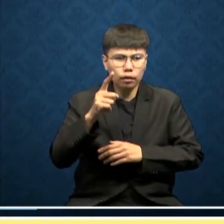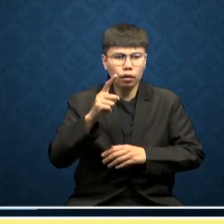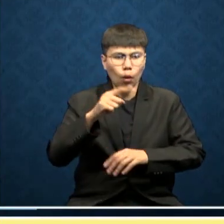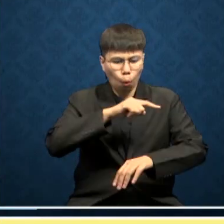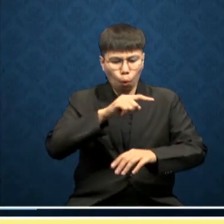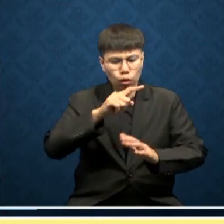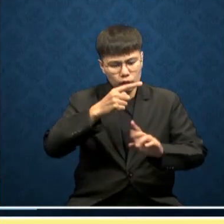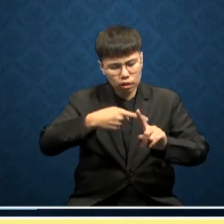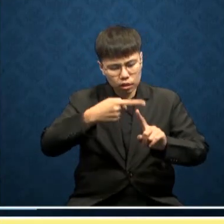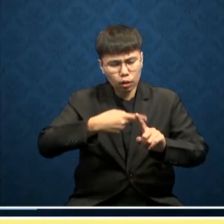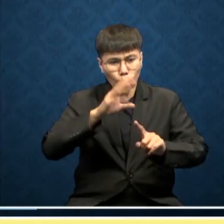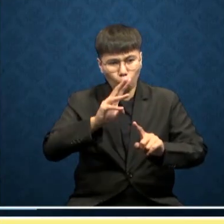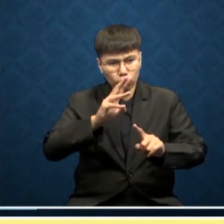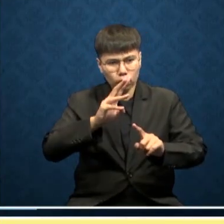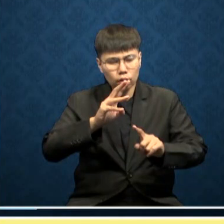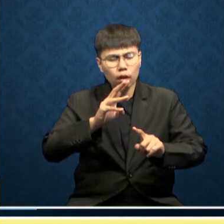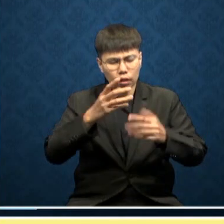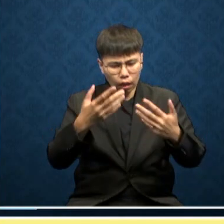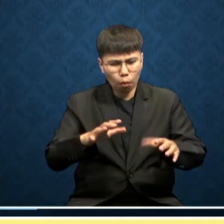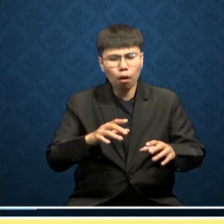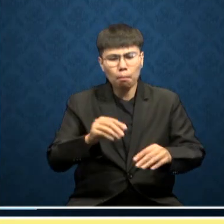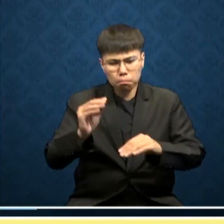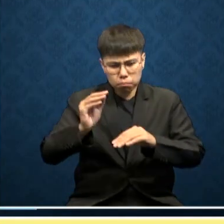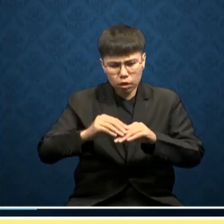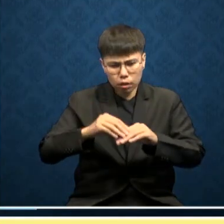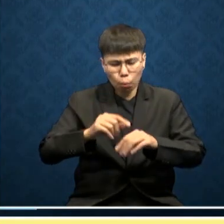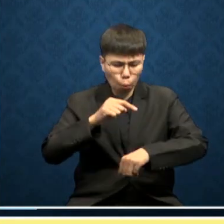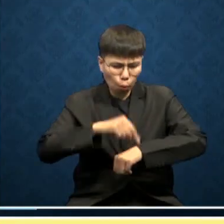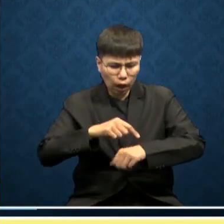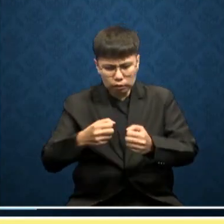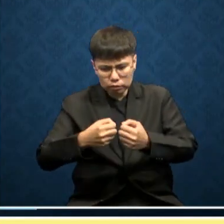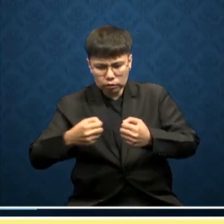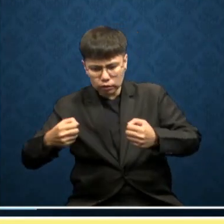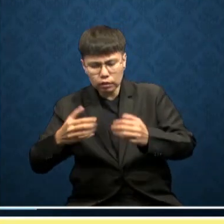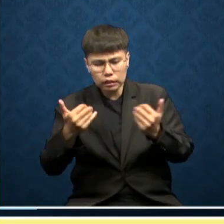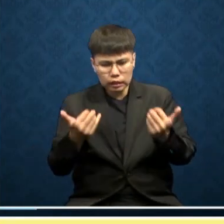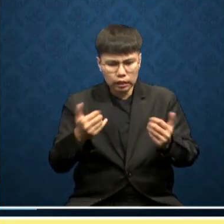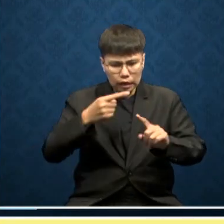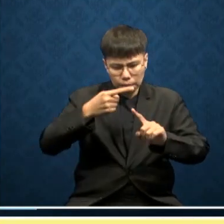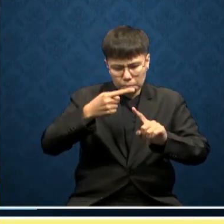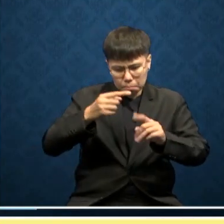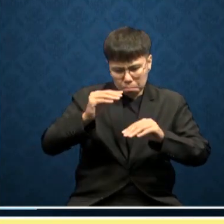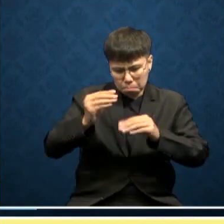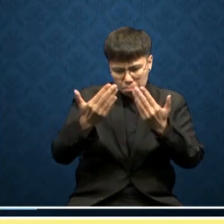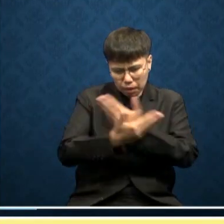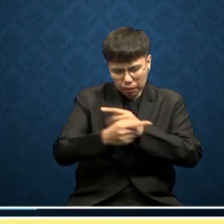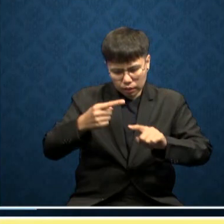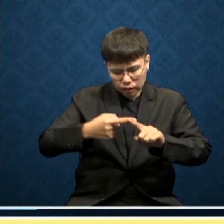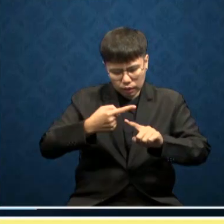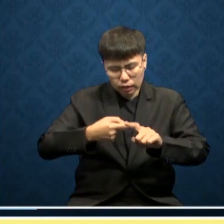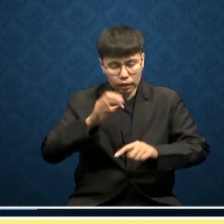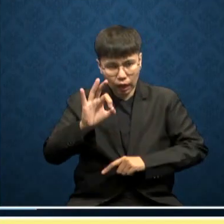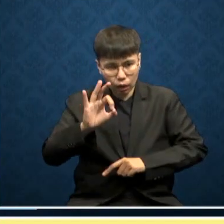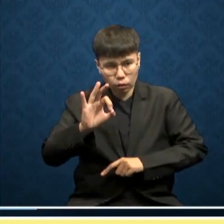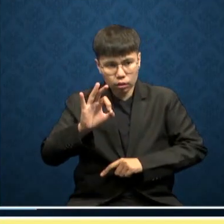เดือนอย่างมากแต่ต้องมีการขยายเวลาแล้วก็เหตุผลแต่นี้ใช้ 9เดือนแต่ปรากฏว่าตอบมาบอกว่าพนักงานสอบสวนได้